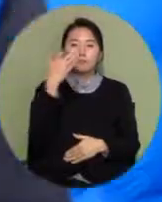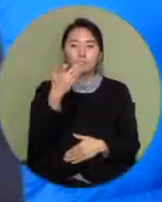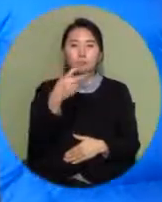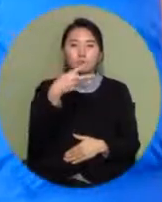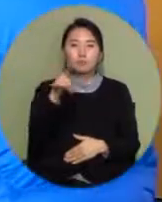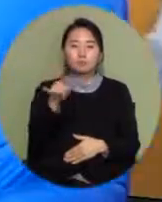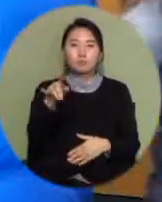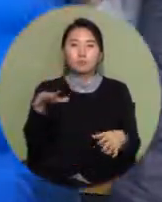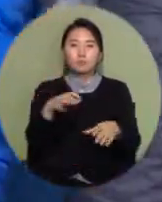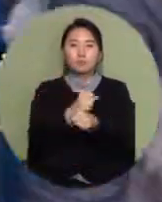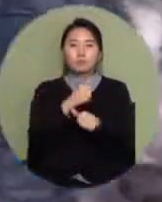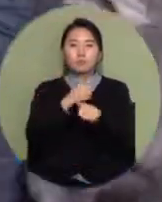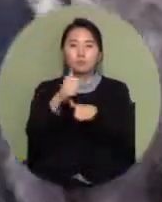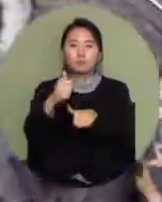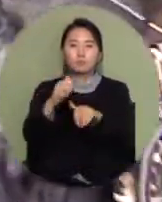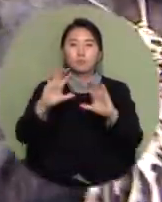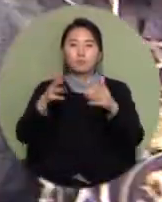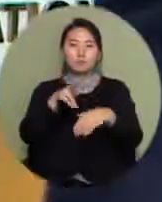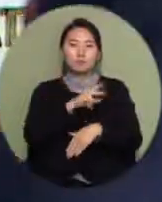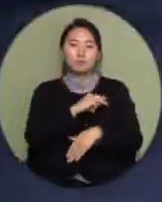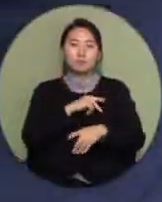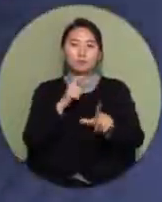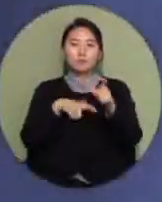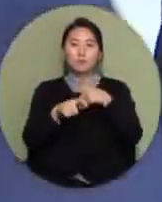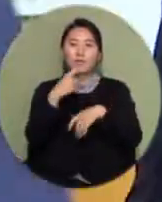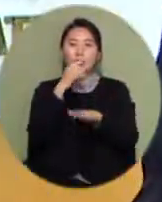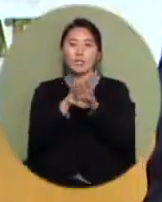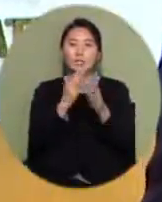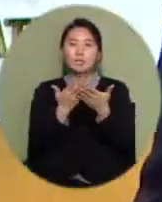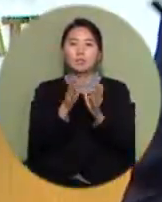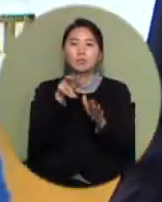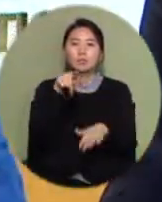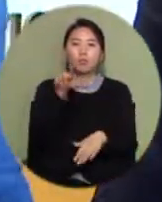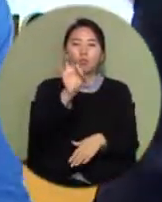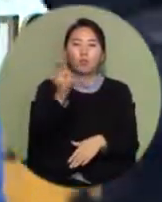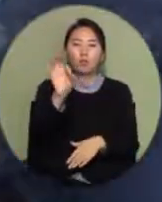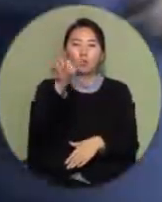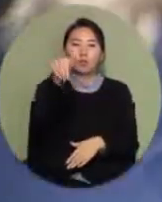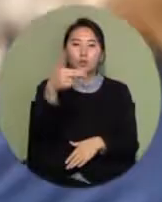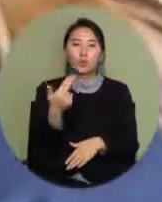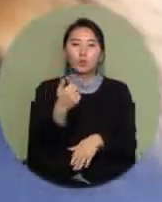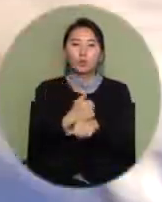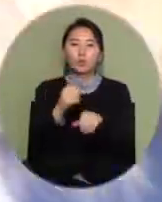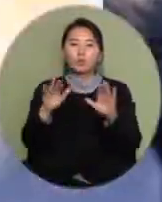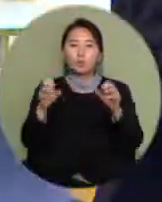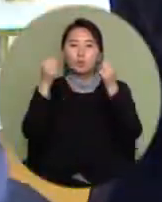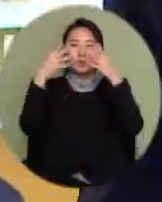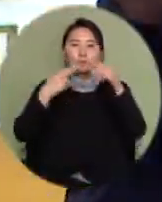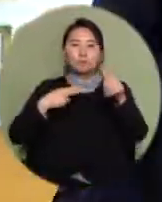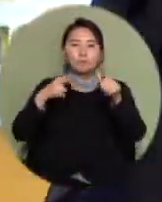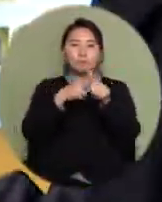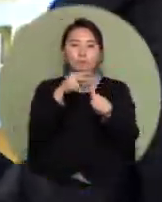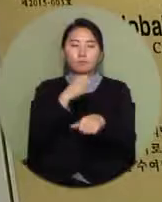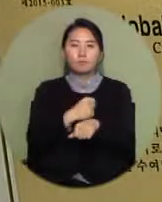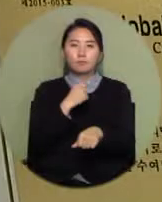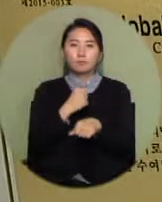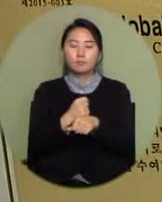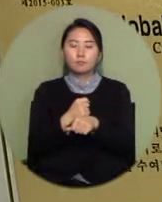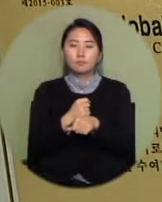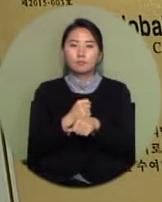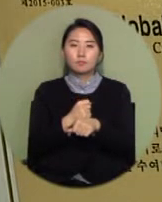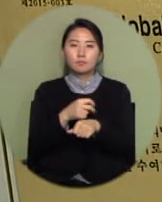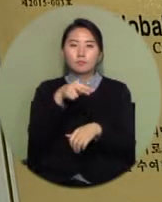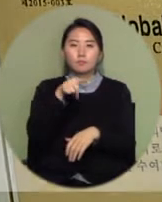총선에서 압승을 거두고 국회에 입성한 더불어 민주당 서용교 의원 이번 총선에서 재선 도전에 나섭니다 서